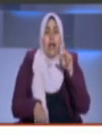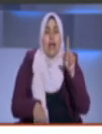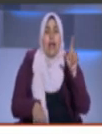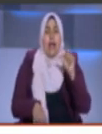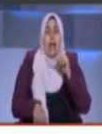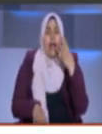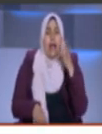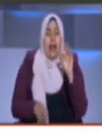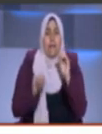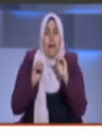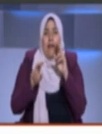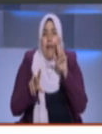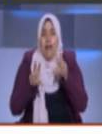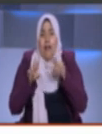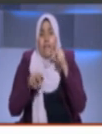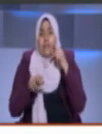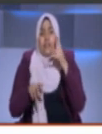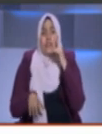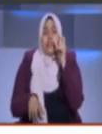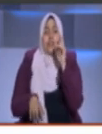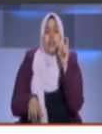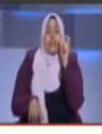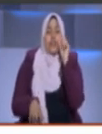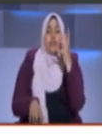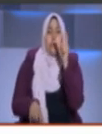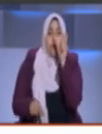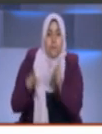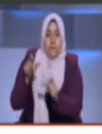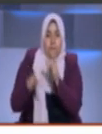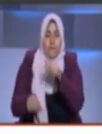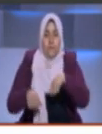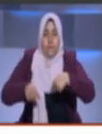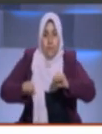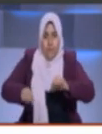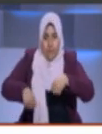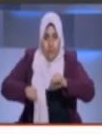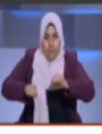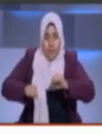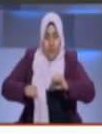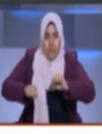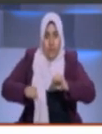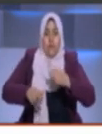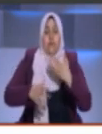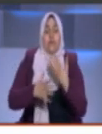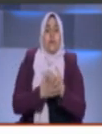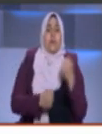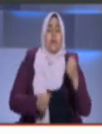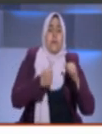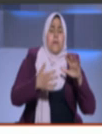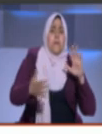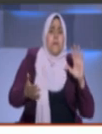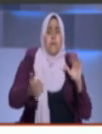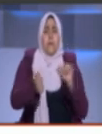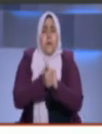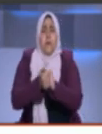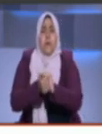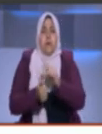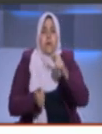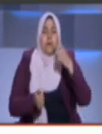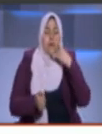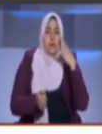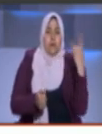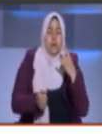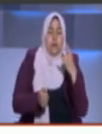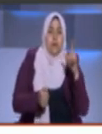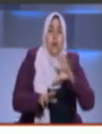بأحد الشبان الذي كان يمتضي دراجة نارية. إصابته كانت بالغة وتم نقله دينا